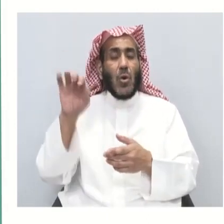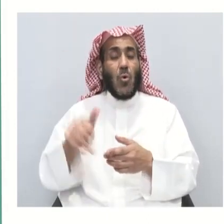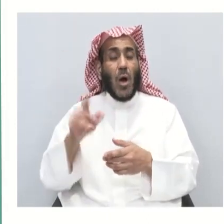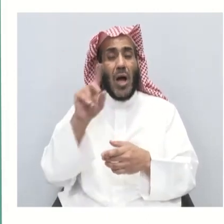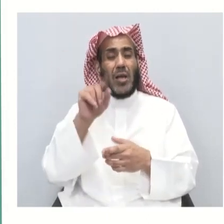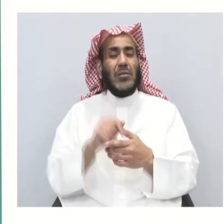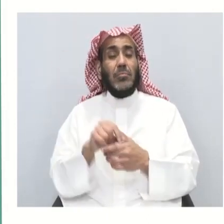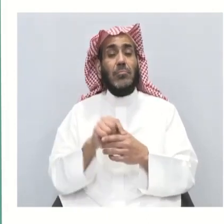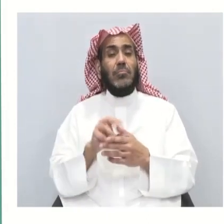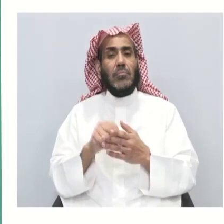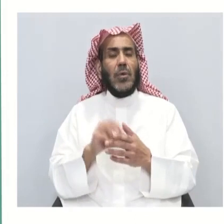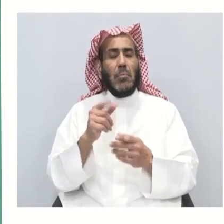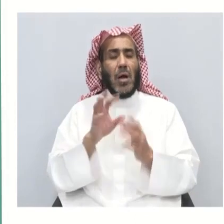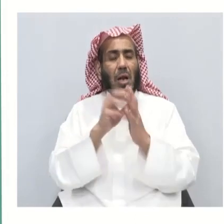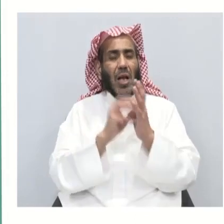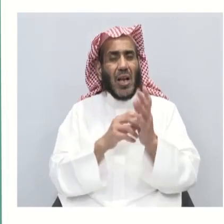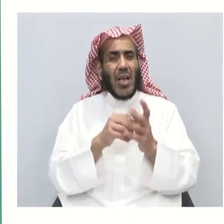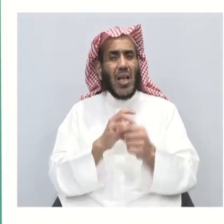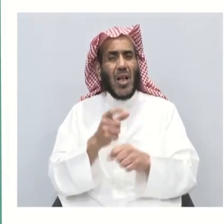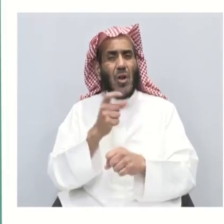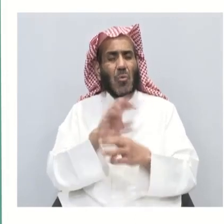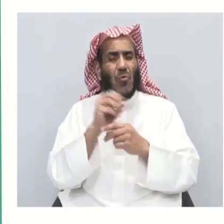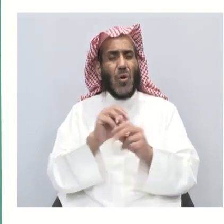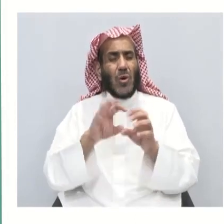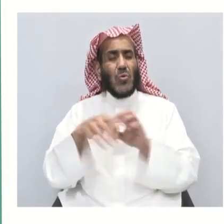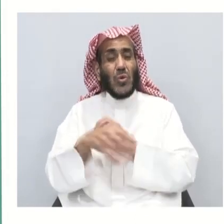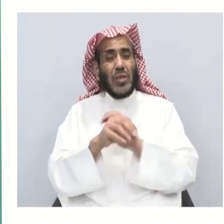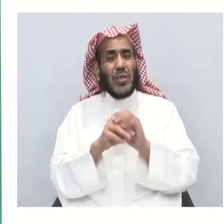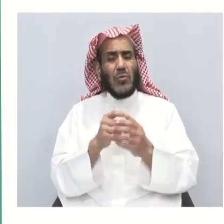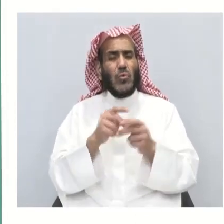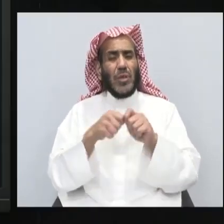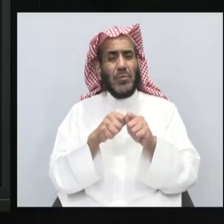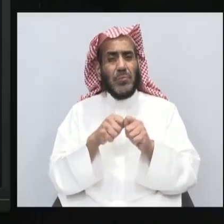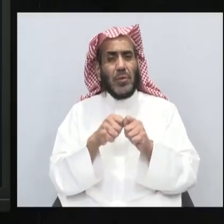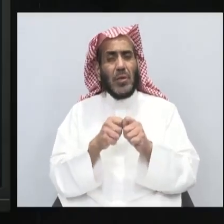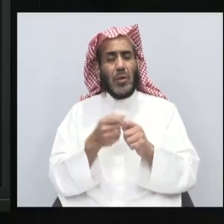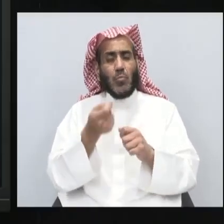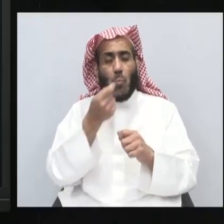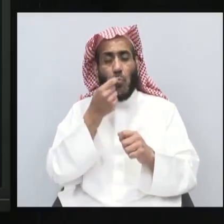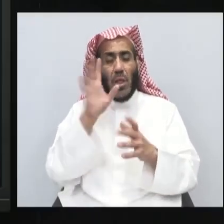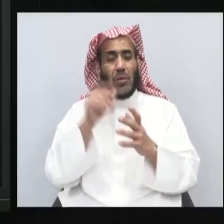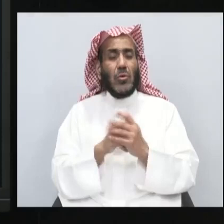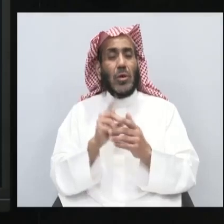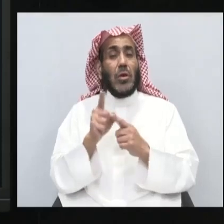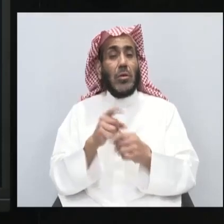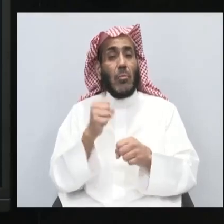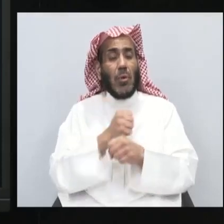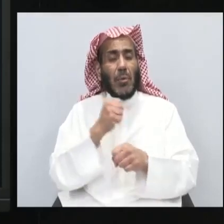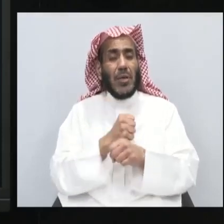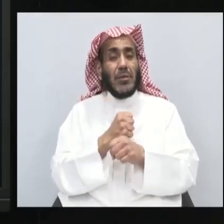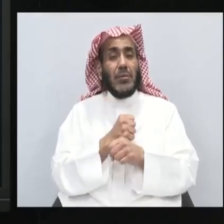أحسنتم. أما الخلايا العمادية فهي تصنع السكر لأنها تقوم